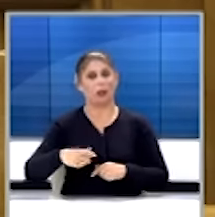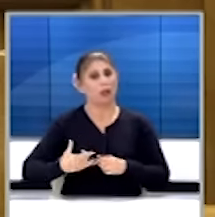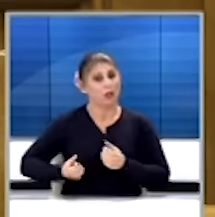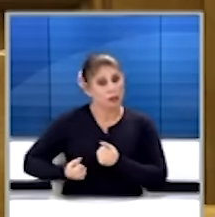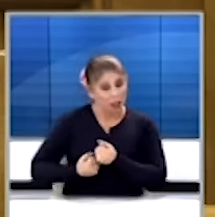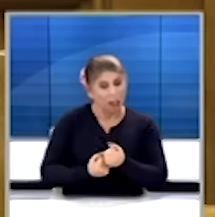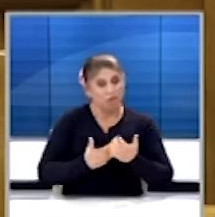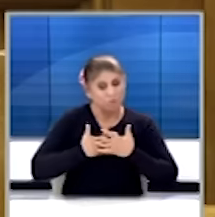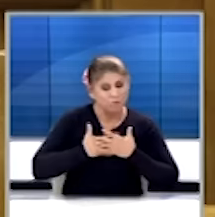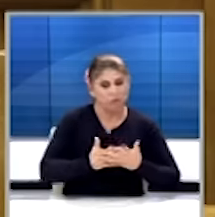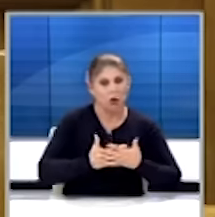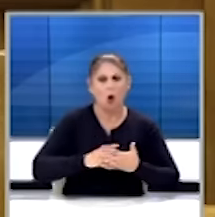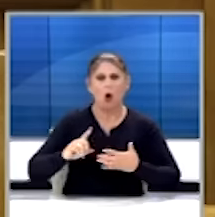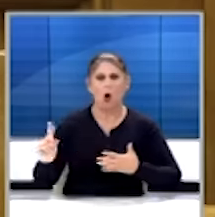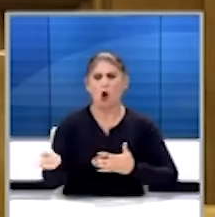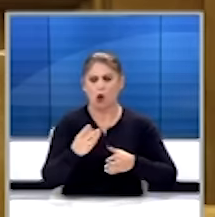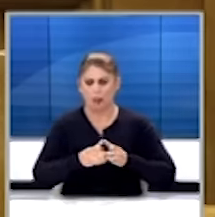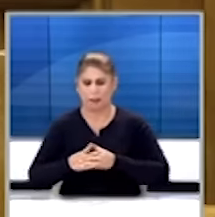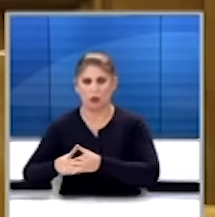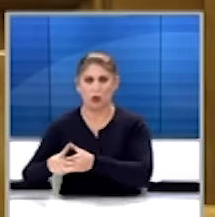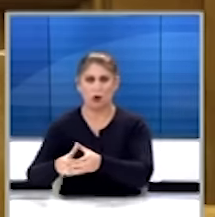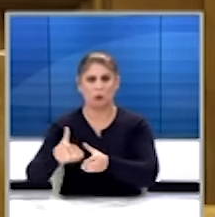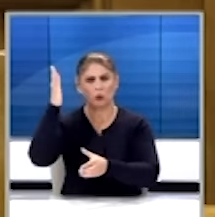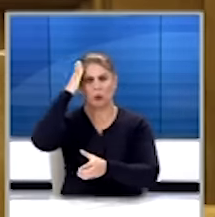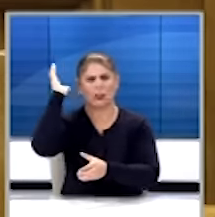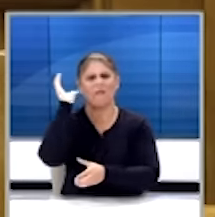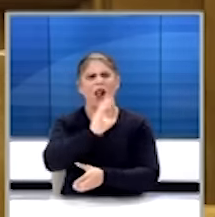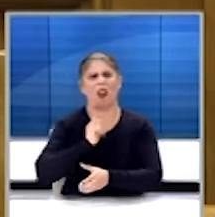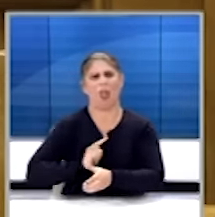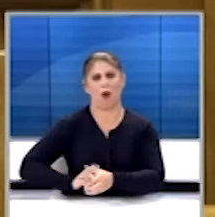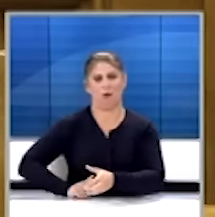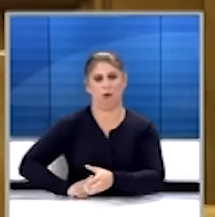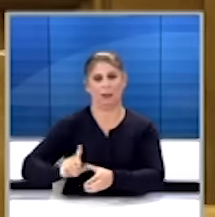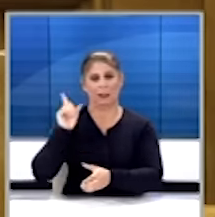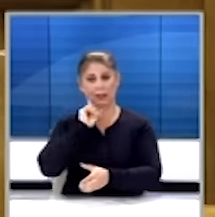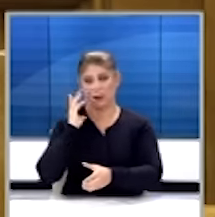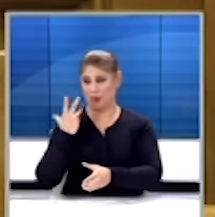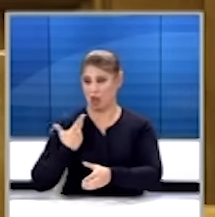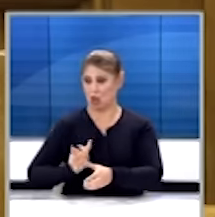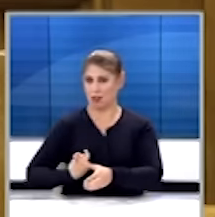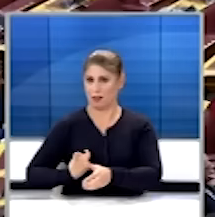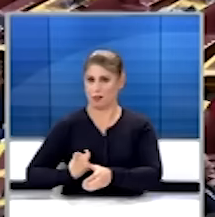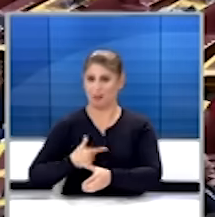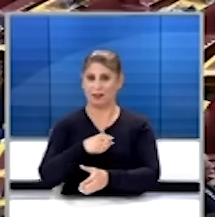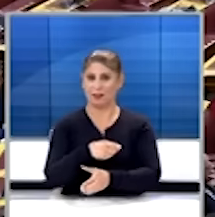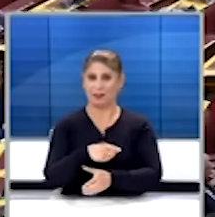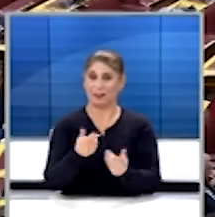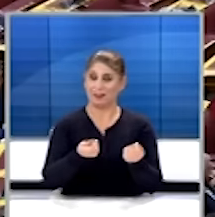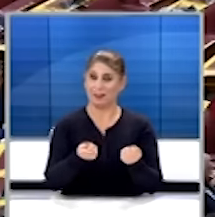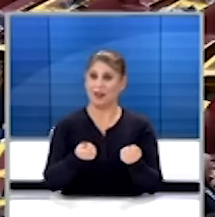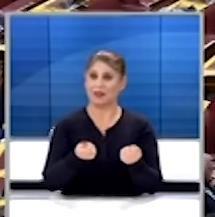στηρίζουν φανατικά όλα τα κόμματα του κεφαλαίου. Κυρία Μπακογιάννη, κάνετε